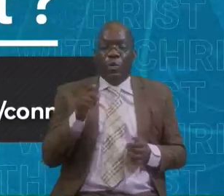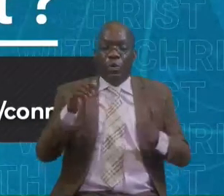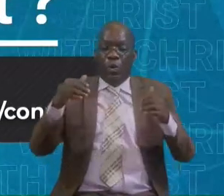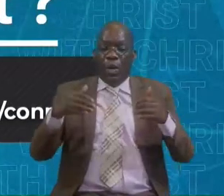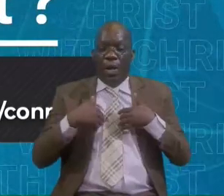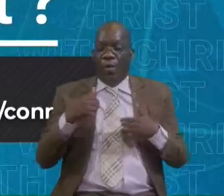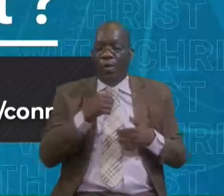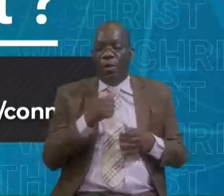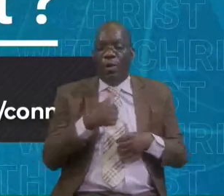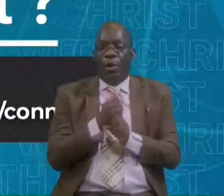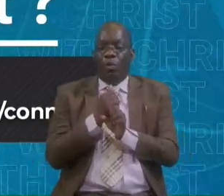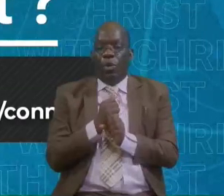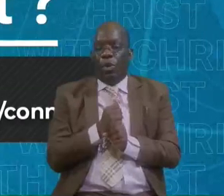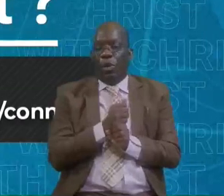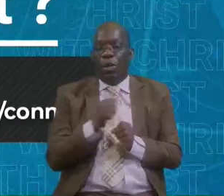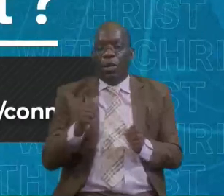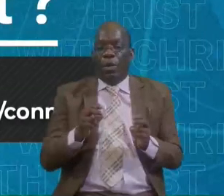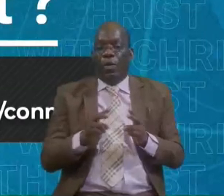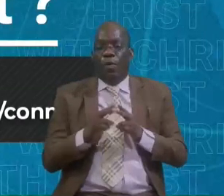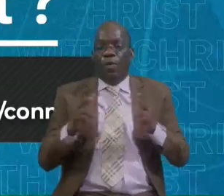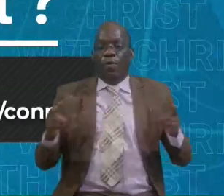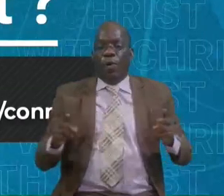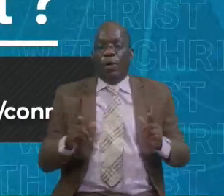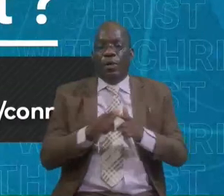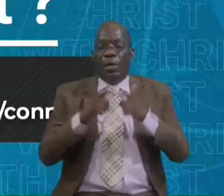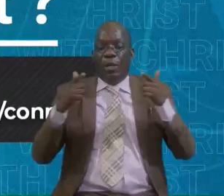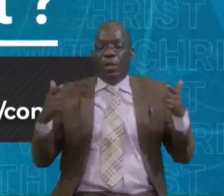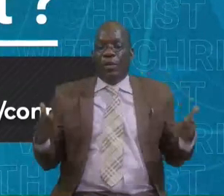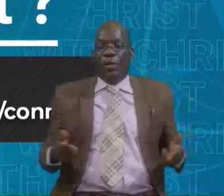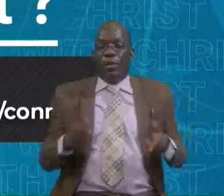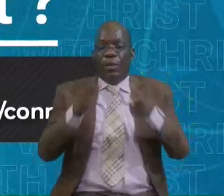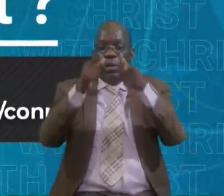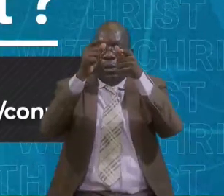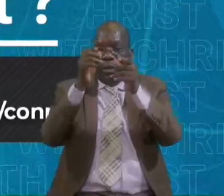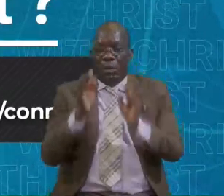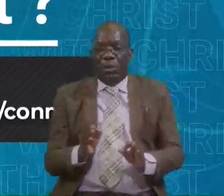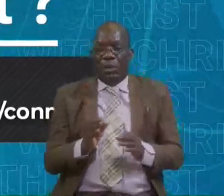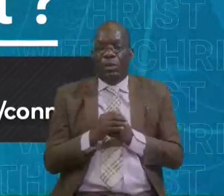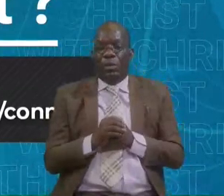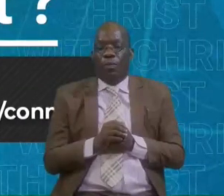Vous avez fait une grande décision ce soir.